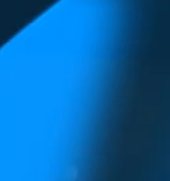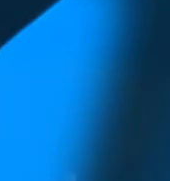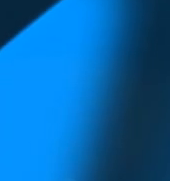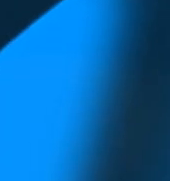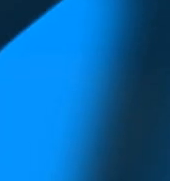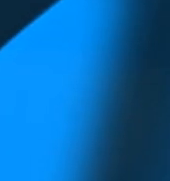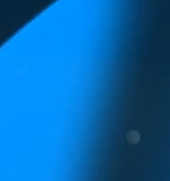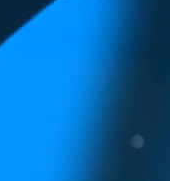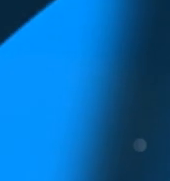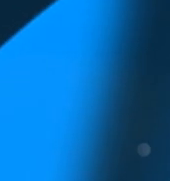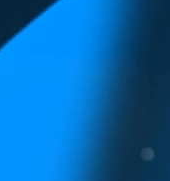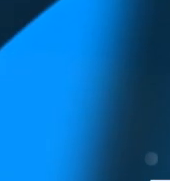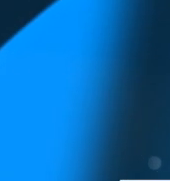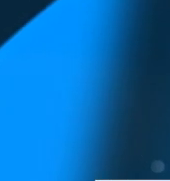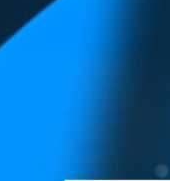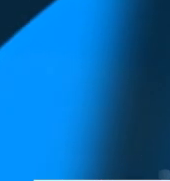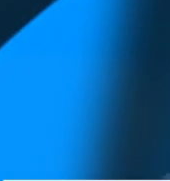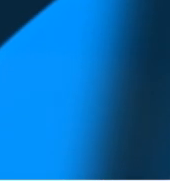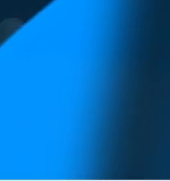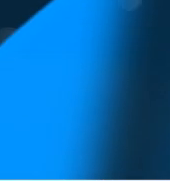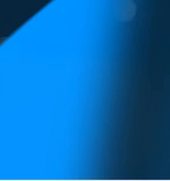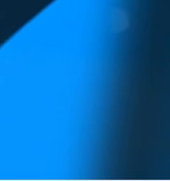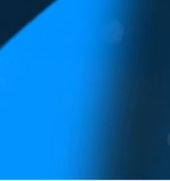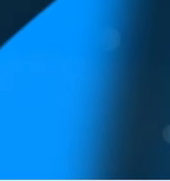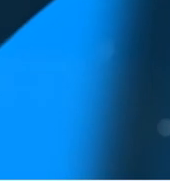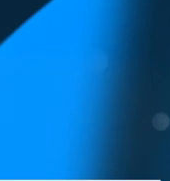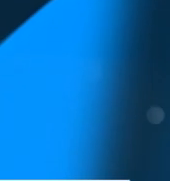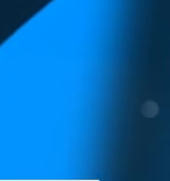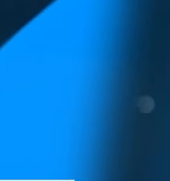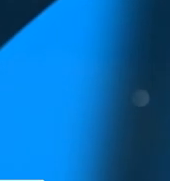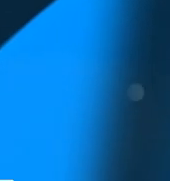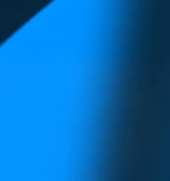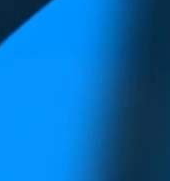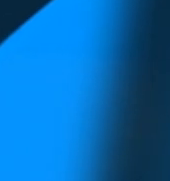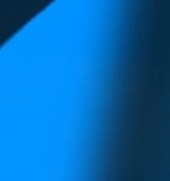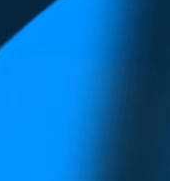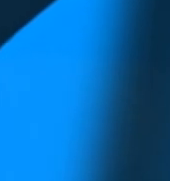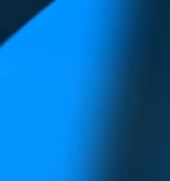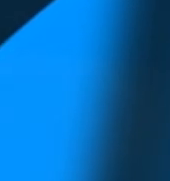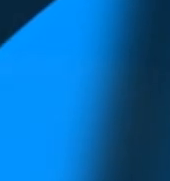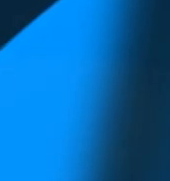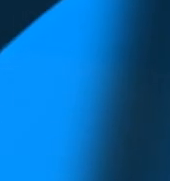දිනපතා අලුත් වීඩියෝ සහ ප්‍රවෘත්ති නැරඹීමට ඉහත බටන් එක ක්ලික් කර සියත TV subscribe කරන්න